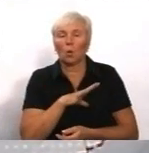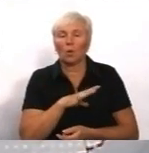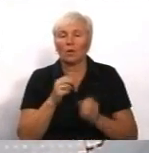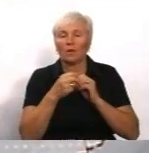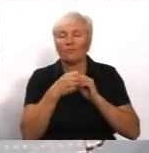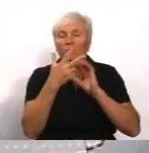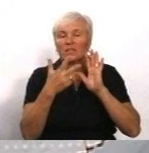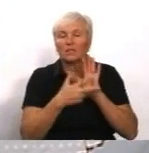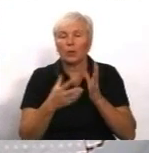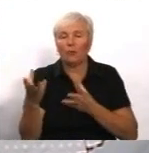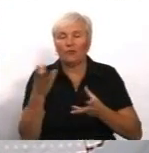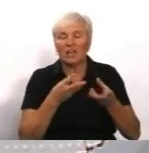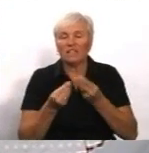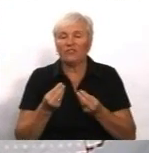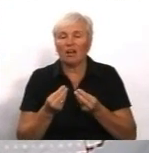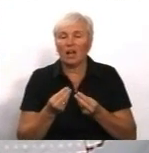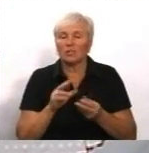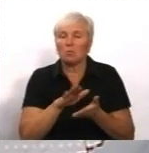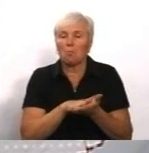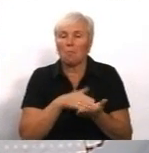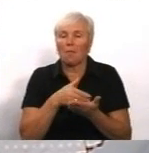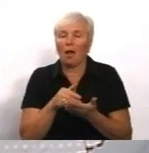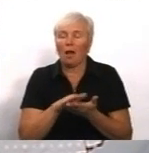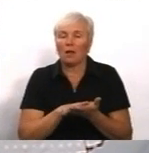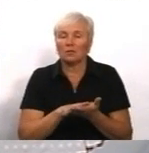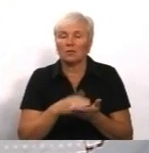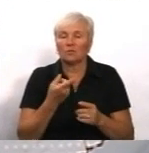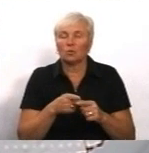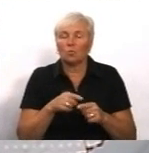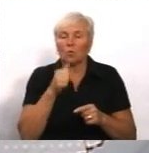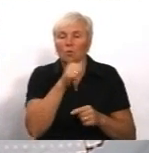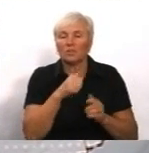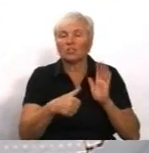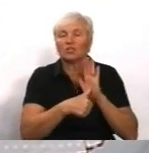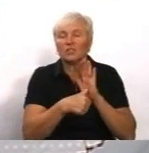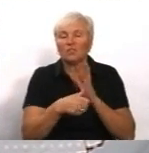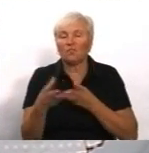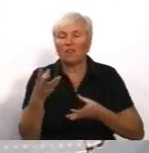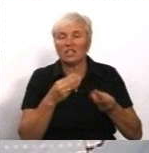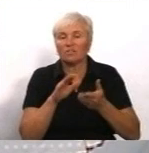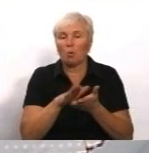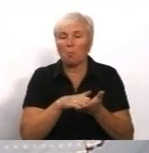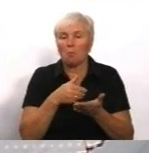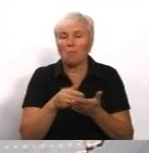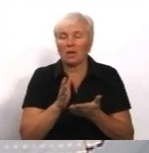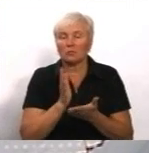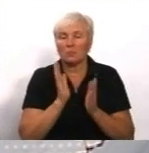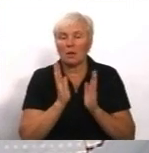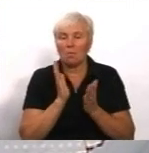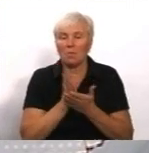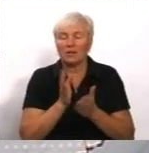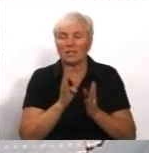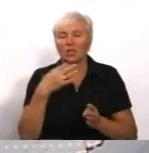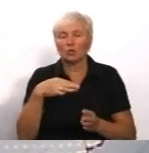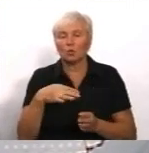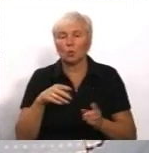18 фальсифікацій. В цьому році 6 фальсифікацій, але ми маємо тільки 40 досліджень. Основна –